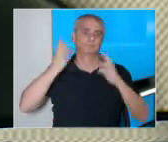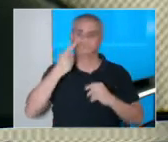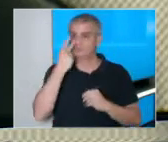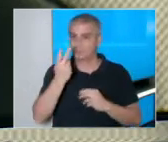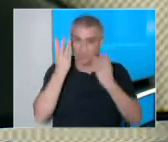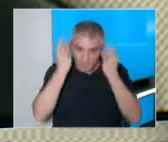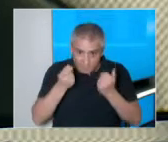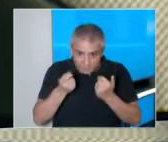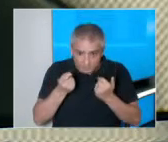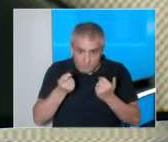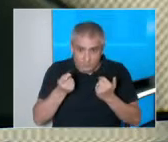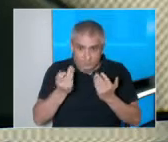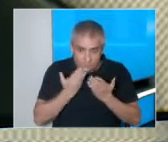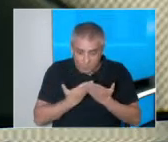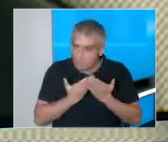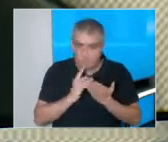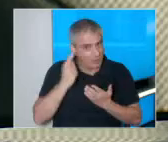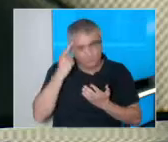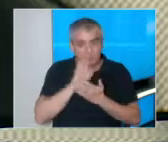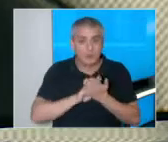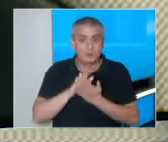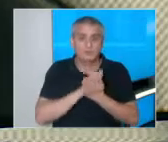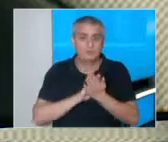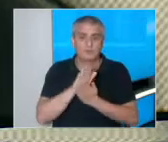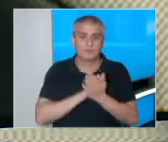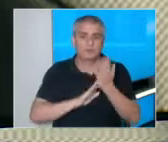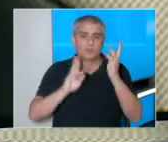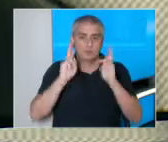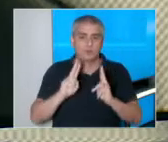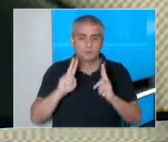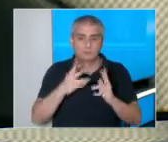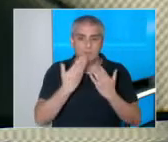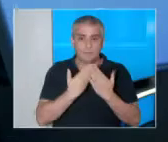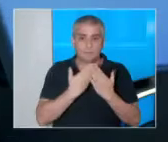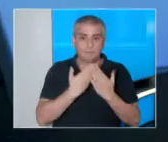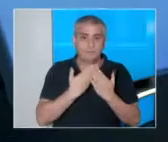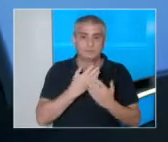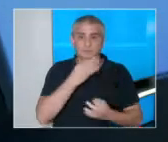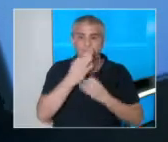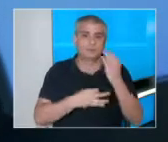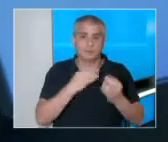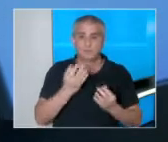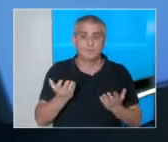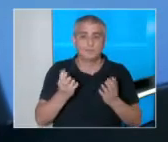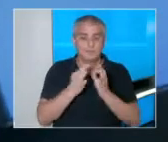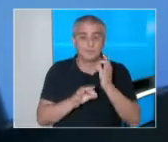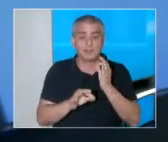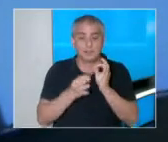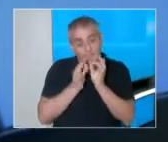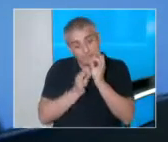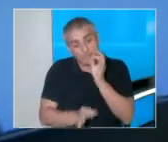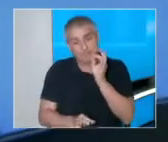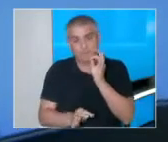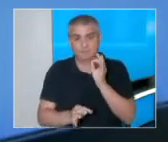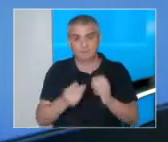רואה אברכים ששוקדים על תלמודם ולא אמורים לדעת שום דבר, עוצרים אותך בבית כנסת, וכשמדברים אותך, שואלים פרטים בפרטי